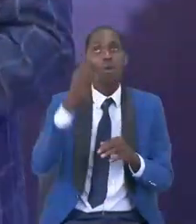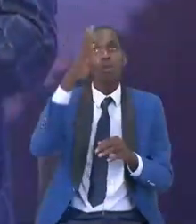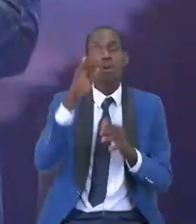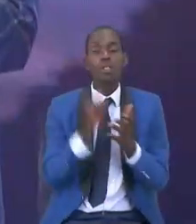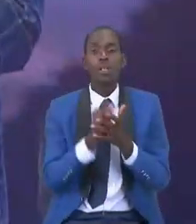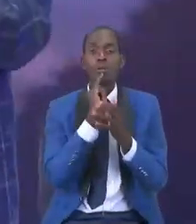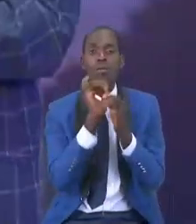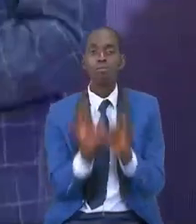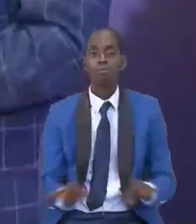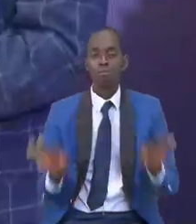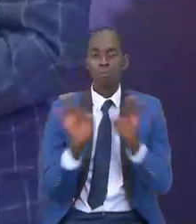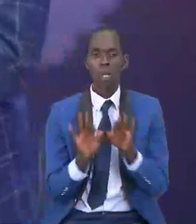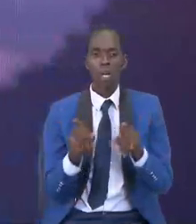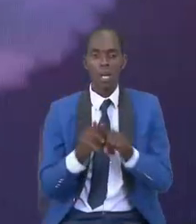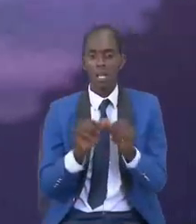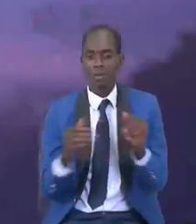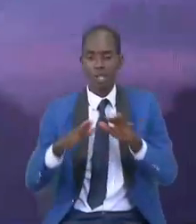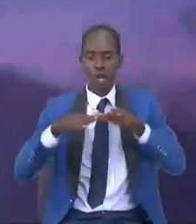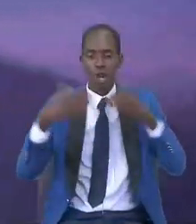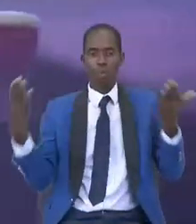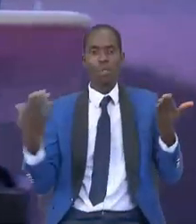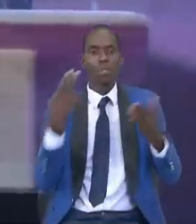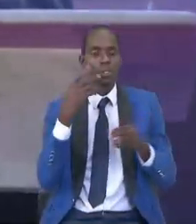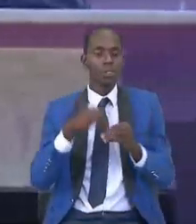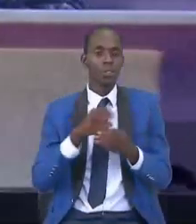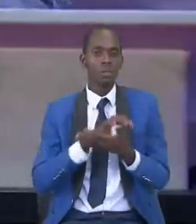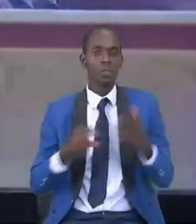qui compte. Comme tout se déroule,